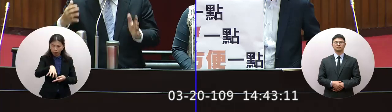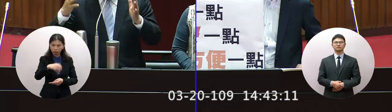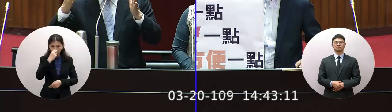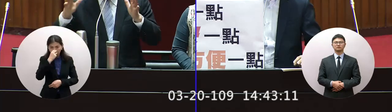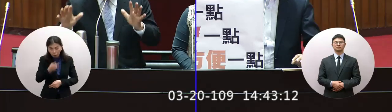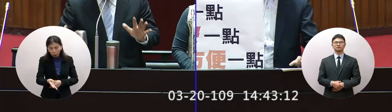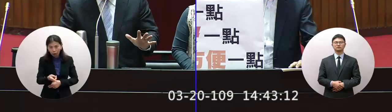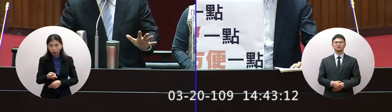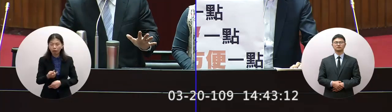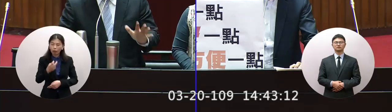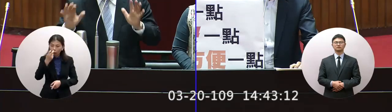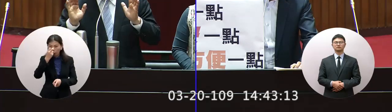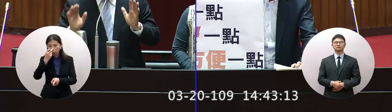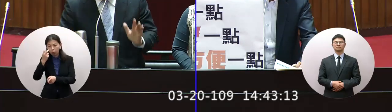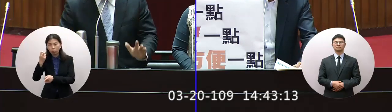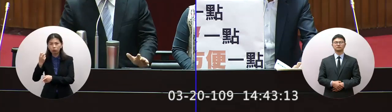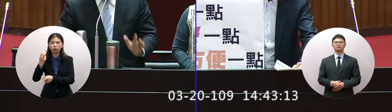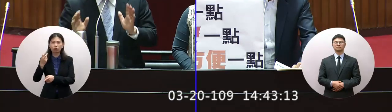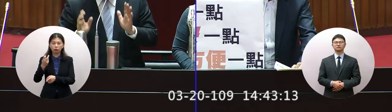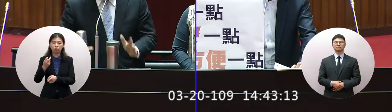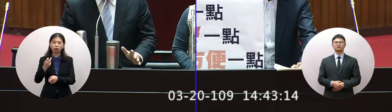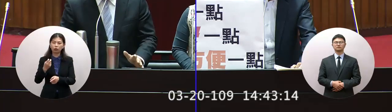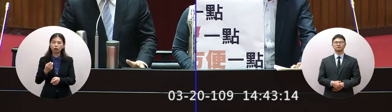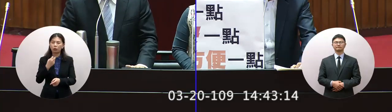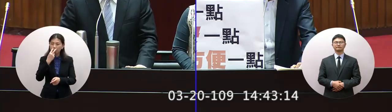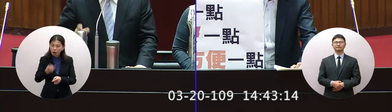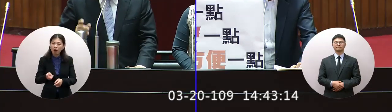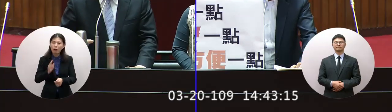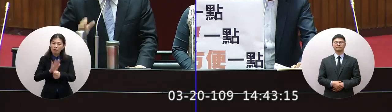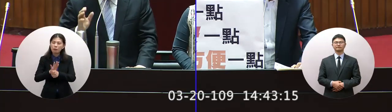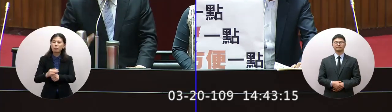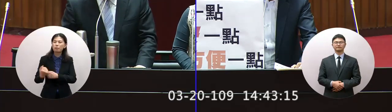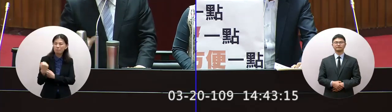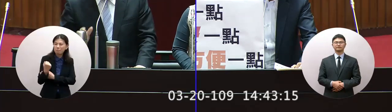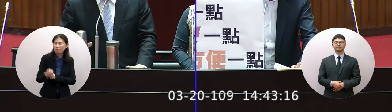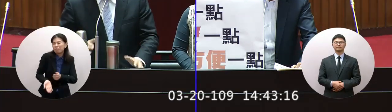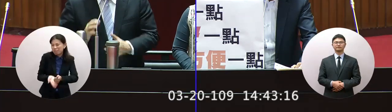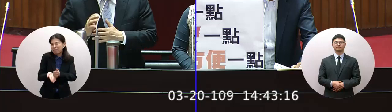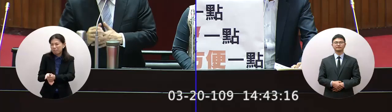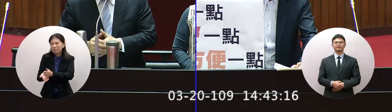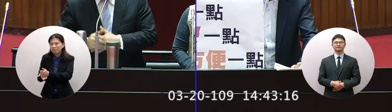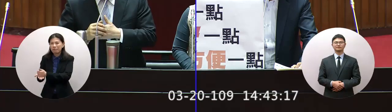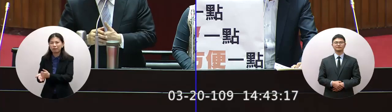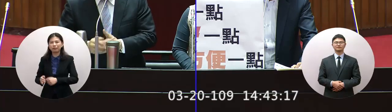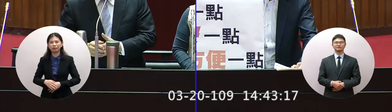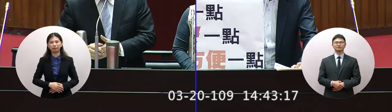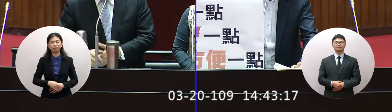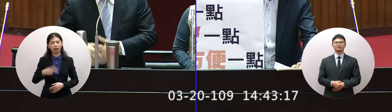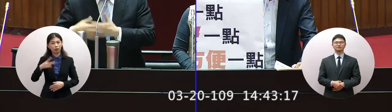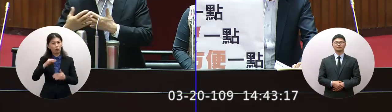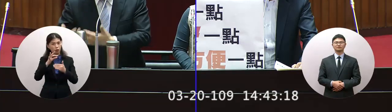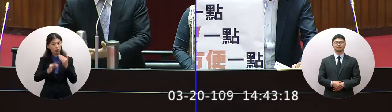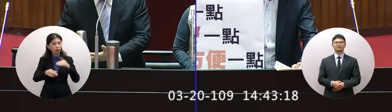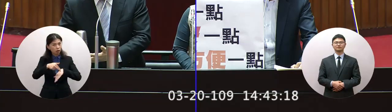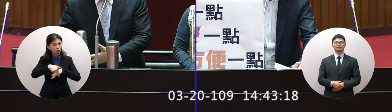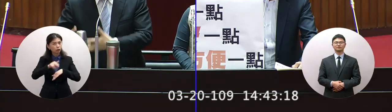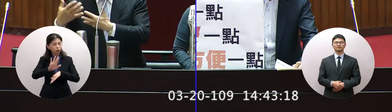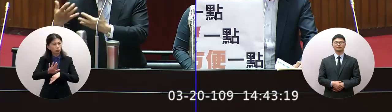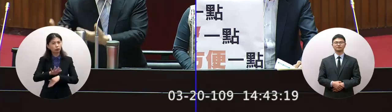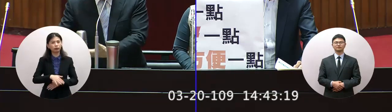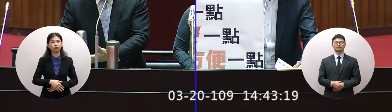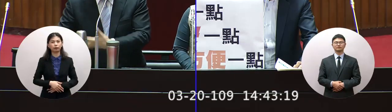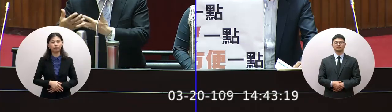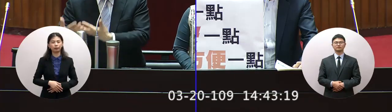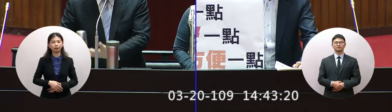的相关地点，给他们慰问加油，同时也定有相关的办法来给他